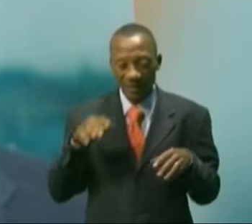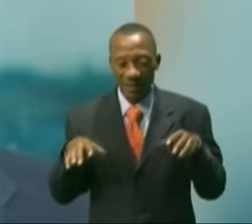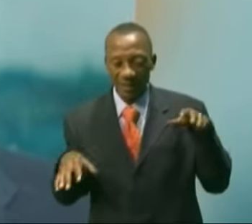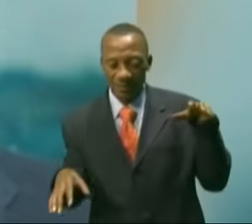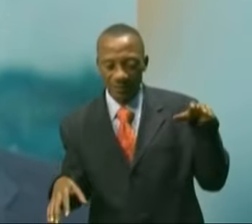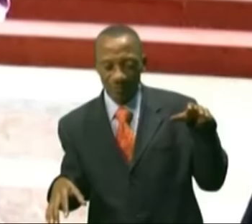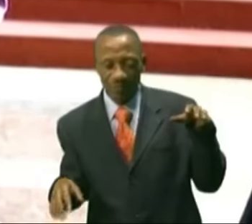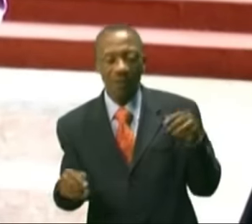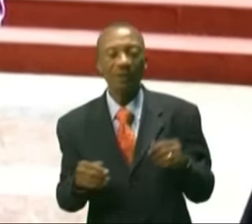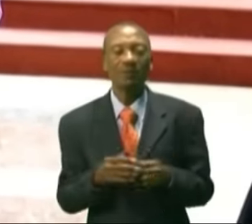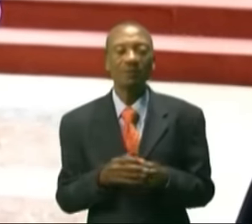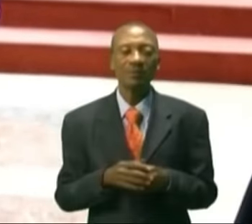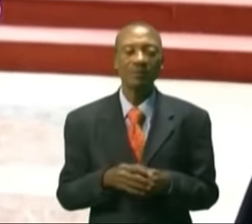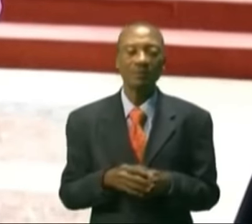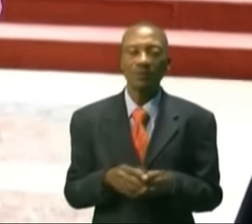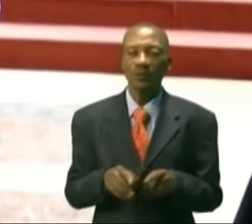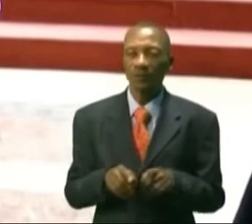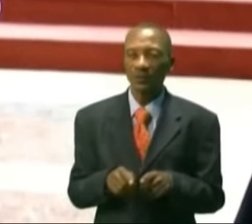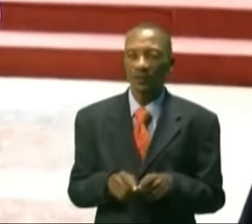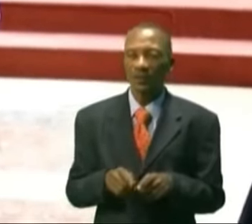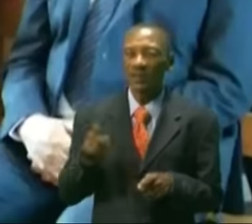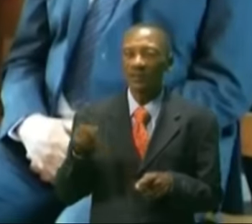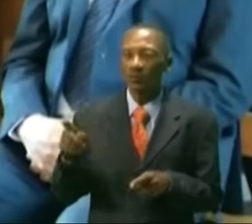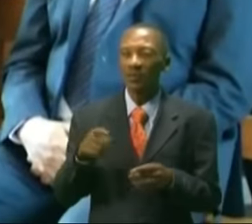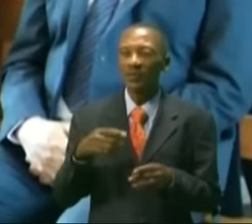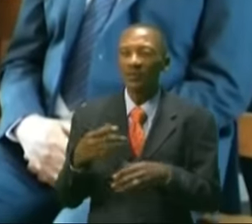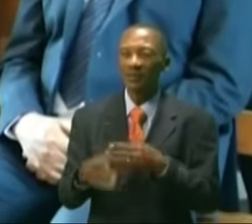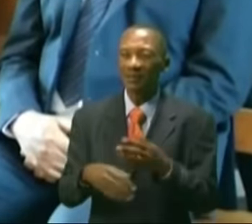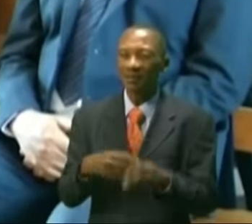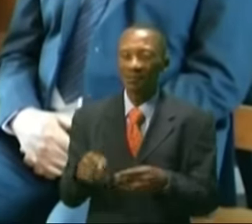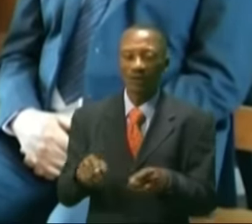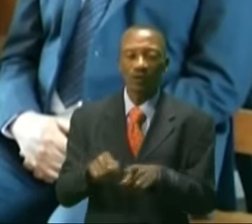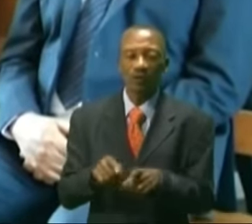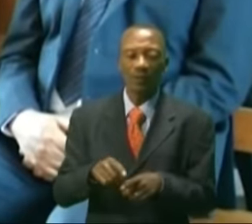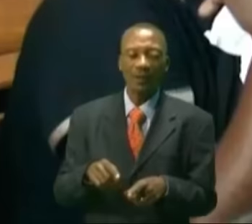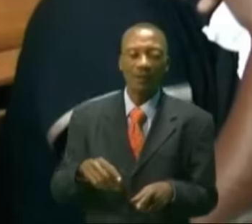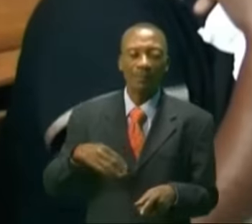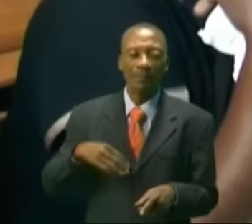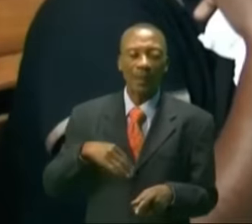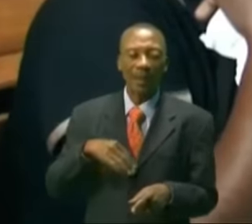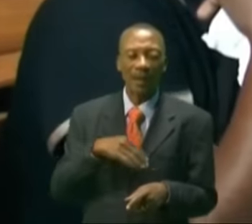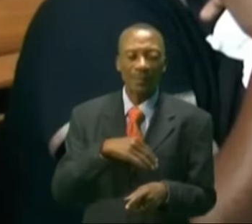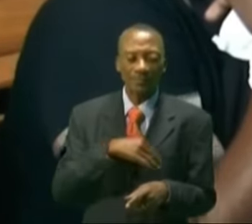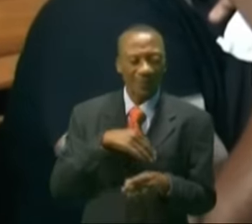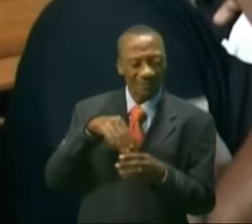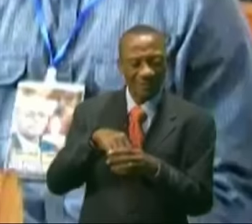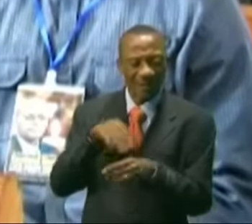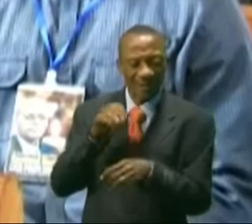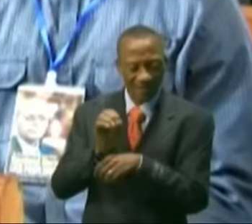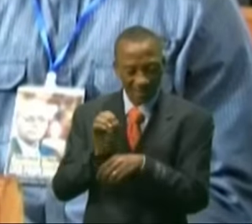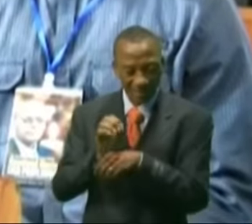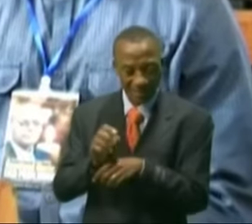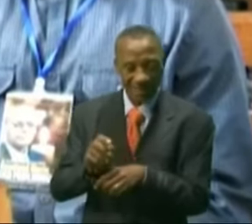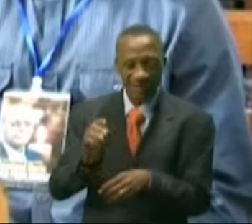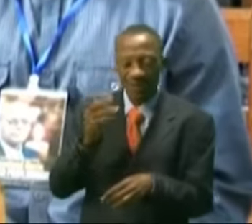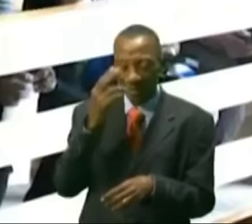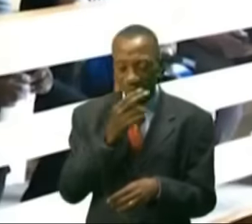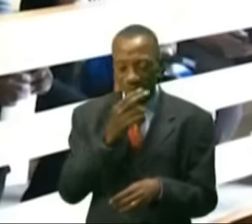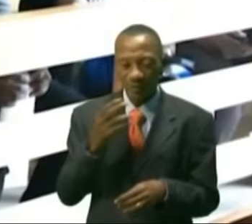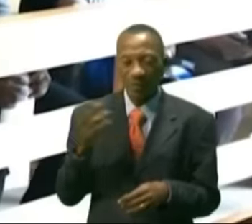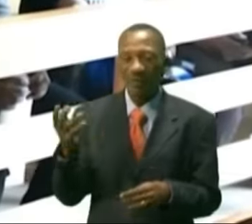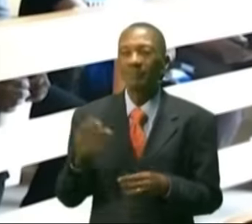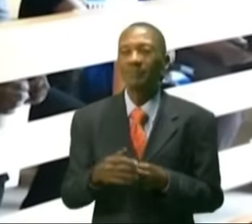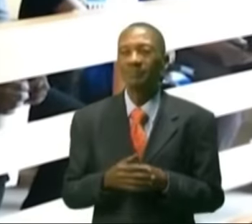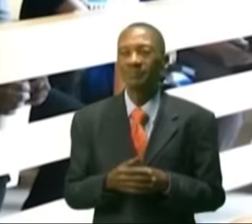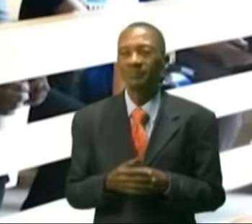ce départ brutal qui vous a arraché à la vie a causé d'énormes ravages dans le cœur de votre deuxième famille, car l'RTNC